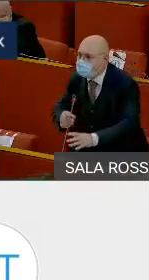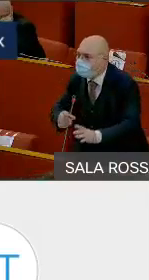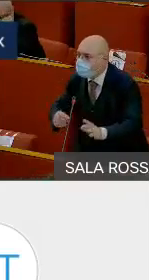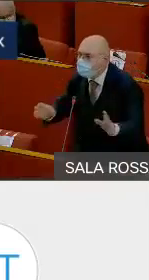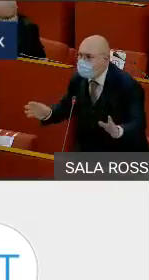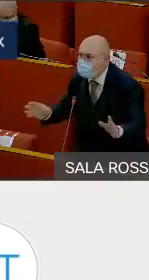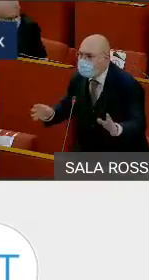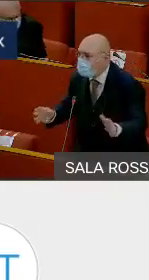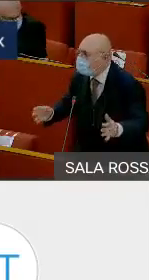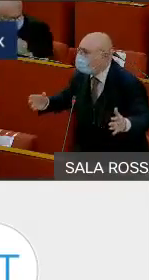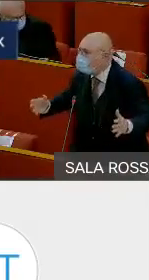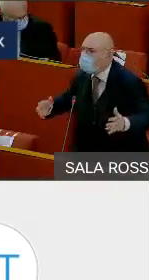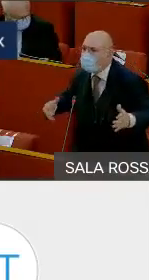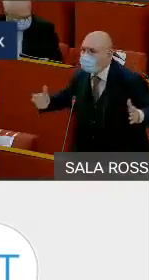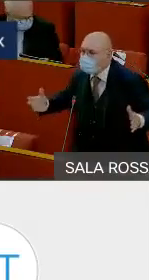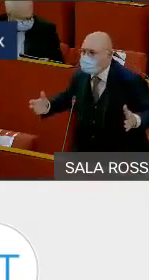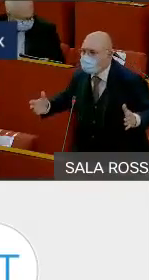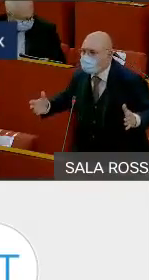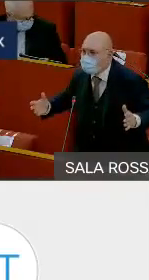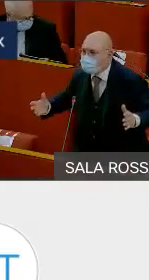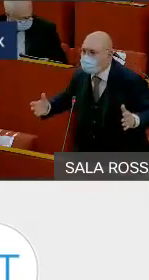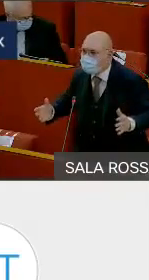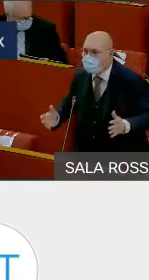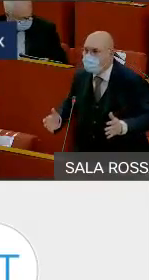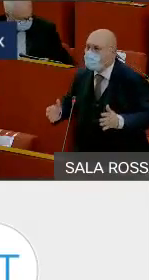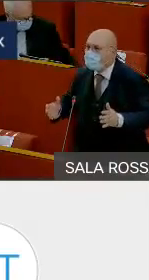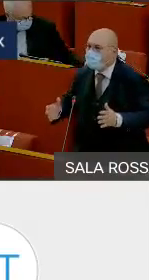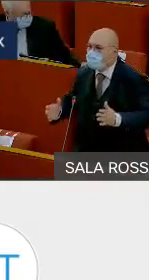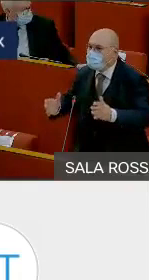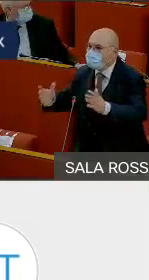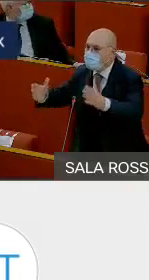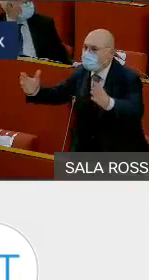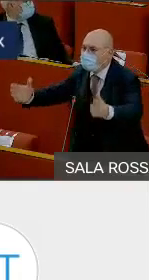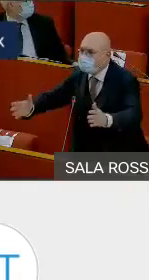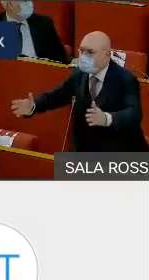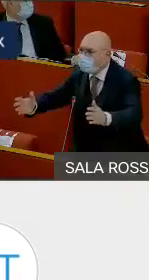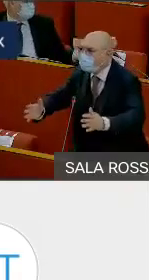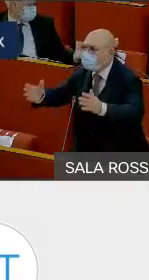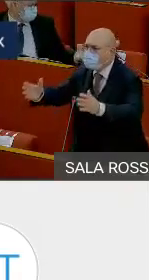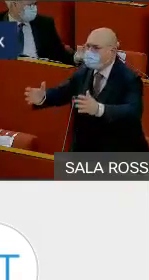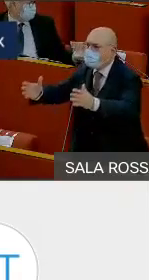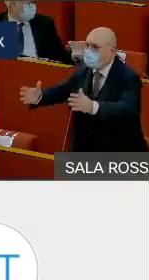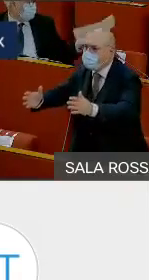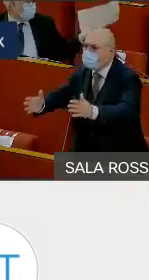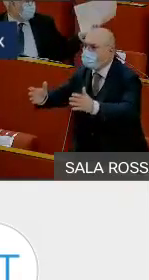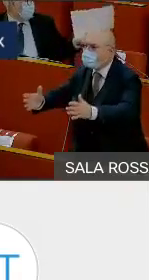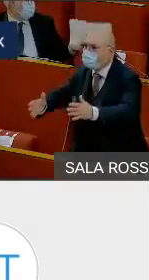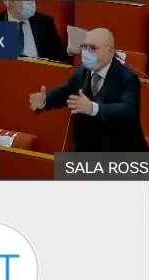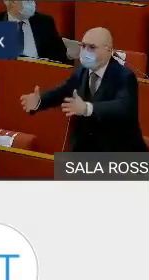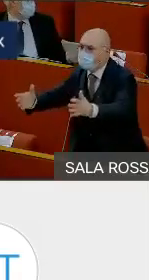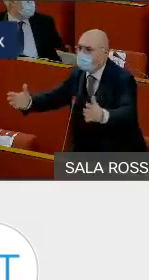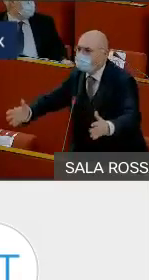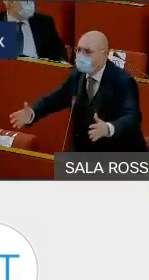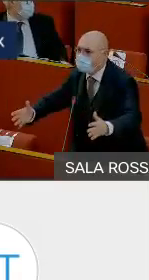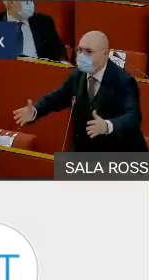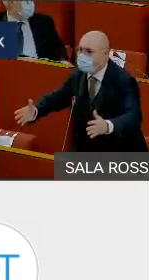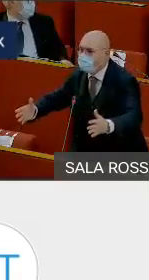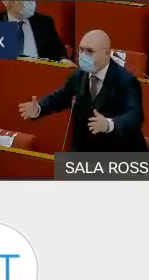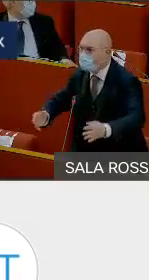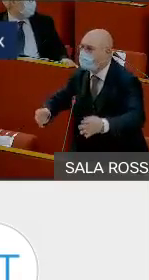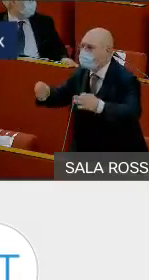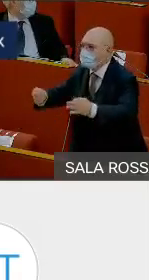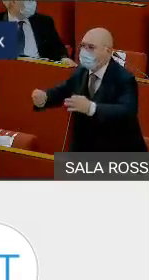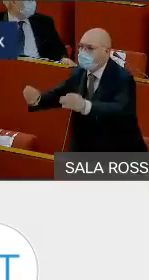danno per il pubblico io quando il presidente di un municipio il signor paolo mantovani aveva un terreno confinante con la strada pubblica